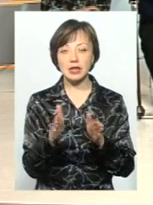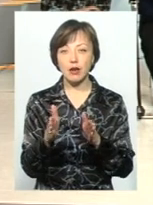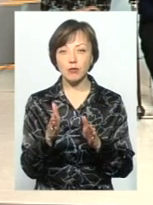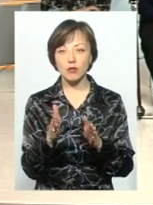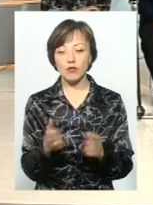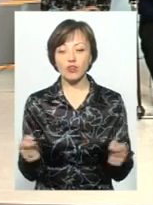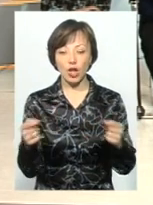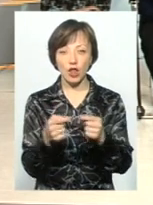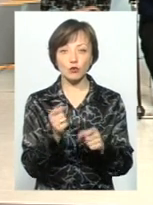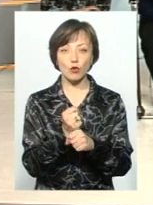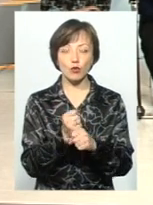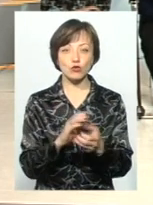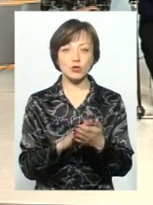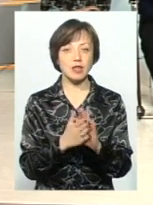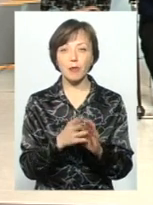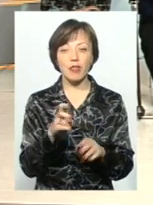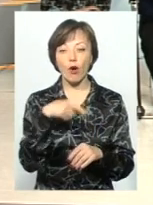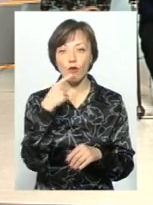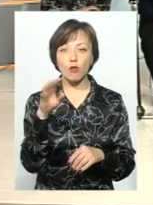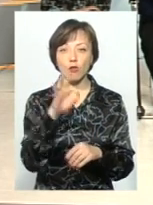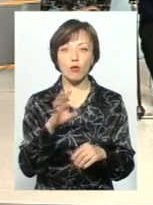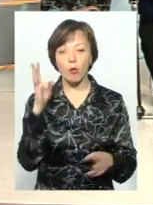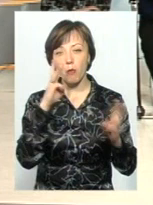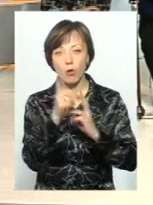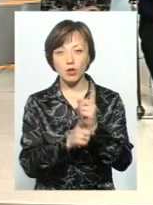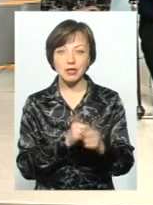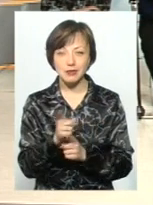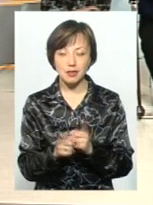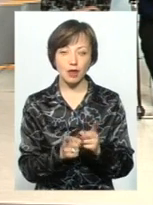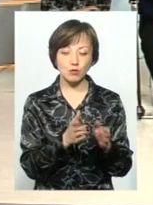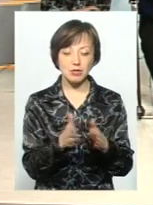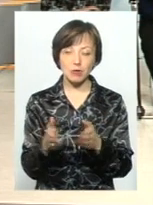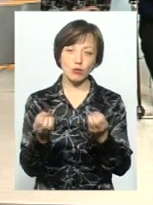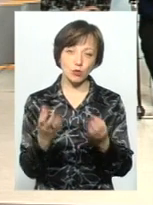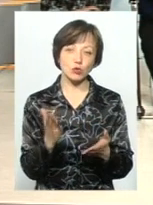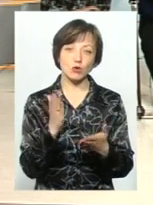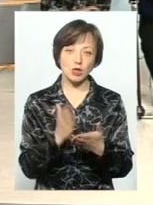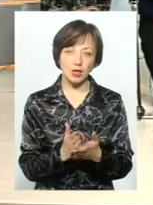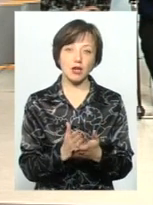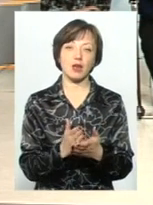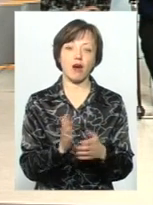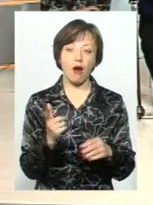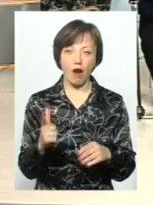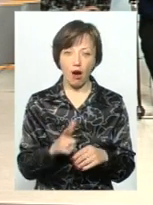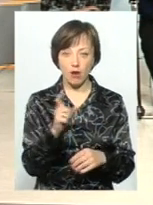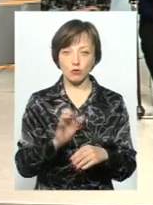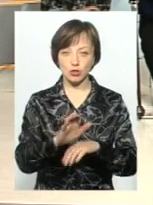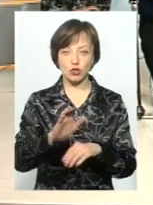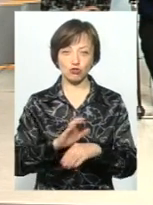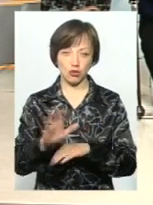в належному, в робочому стані. Мова не йде про якусь модернізацію системи, просто що є стабільне, безперебійне газопостачання.